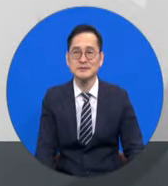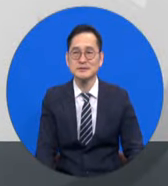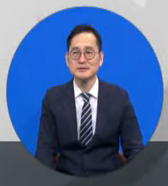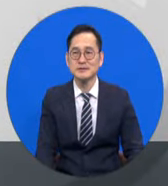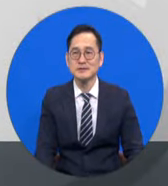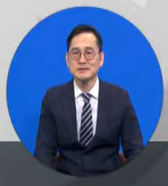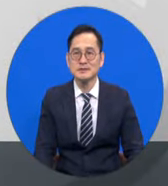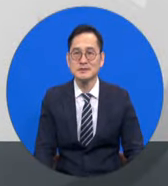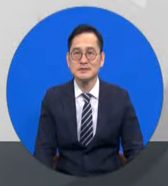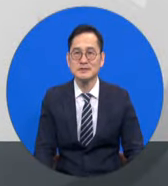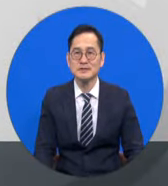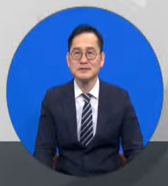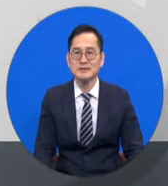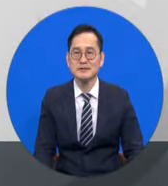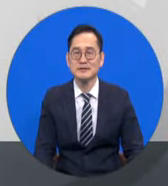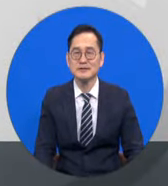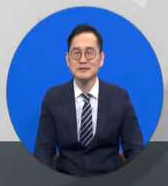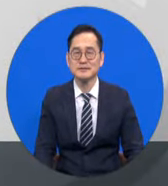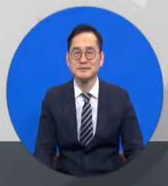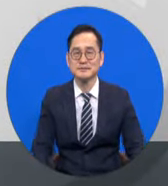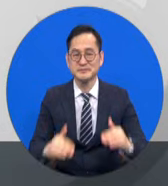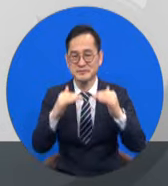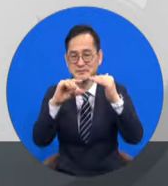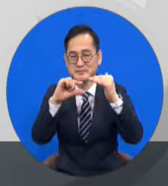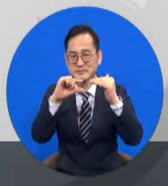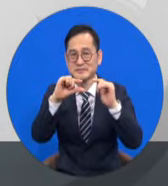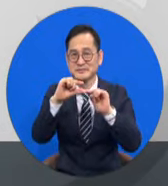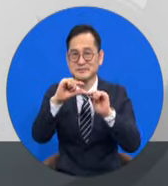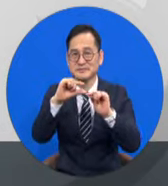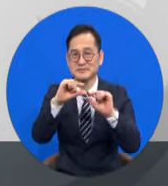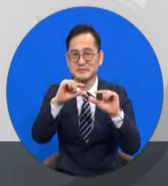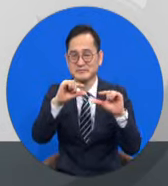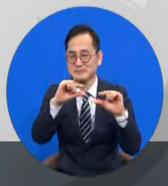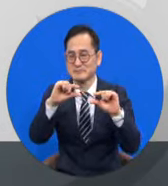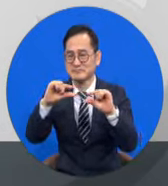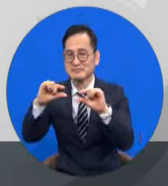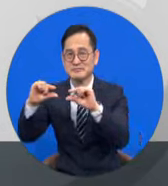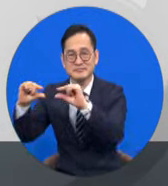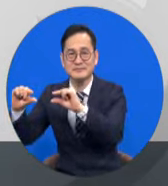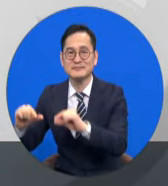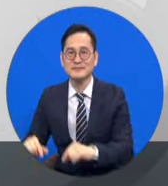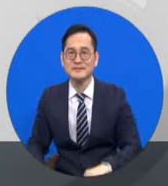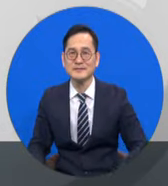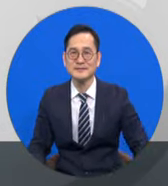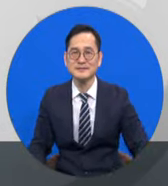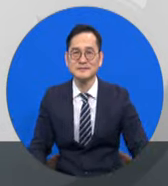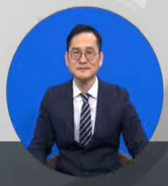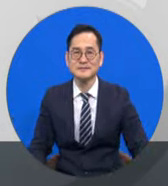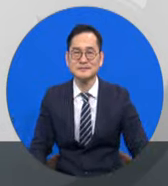계속 오차범위 내에요. 계속 오차범위 내에요. 45대 41, 46대 42.